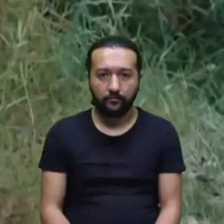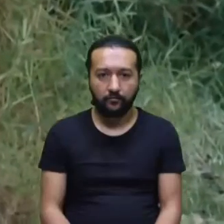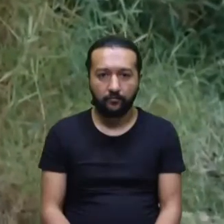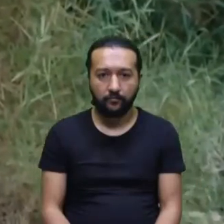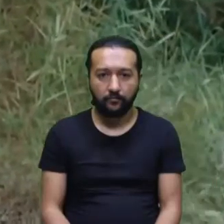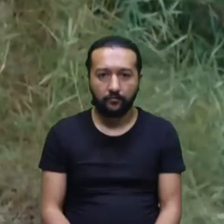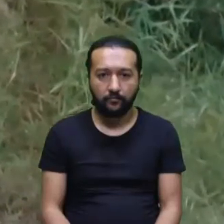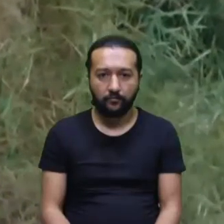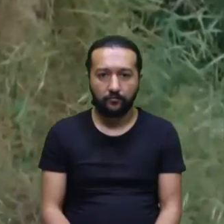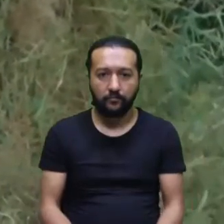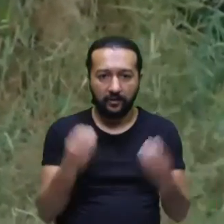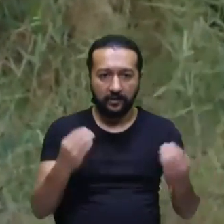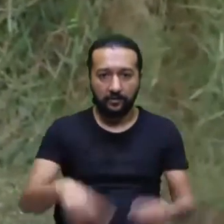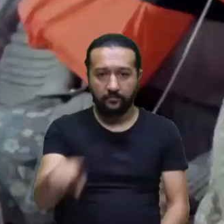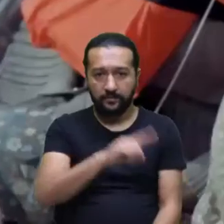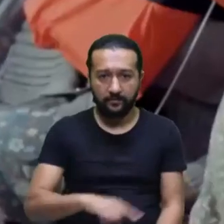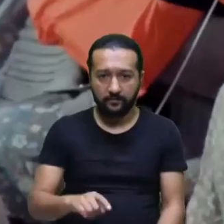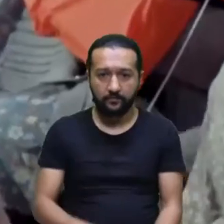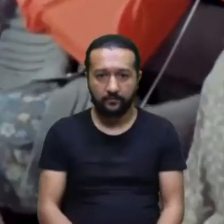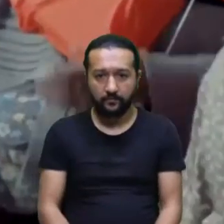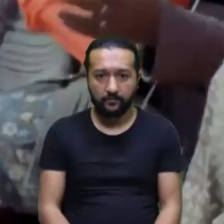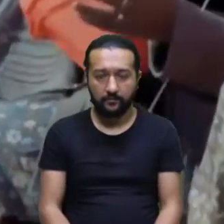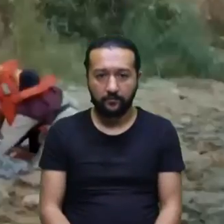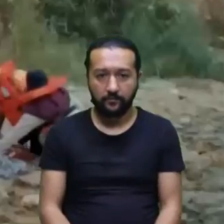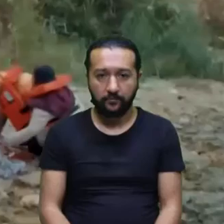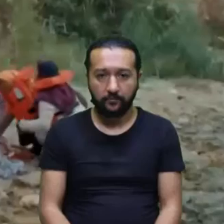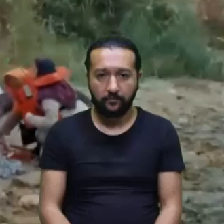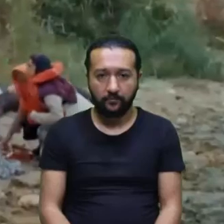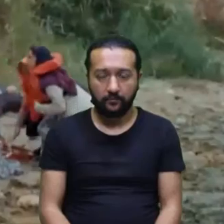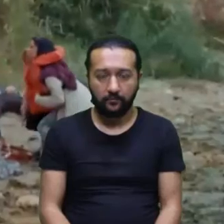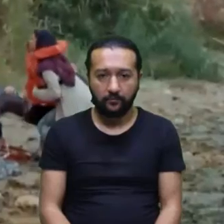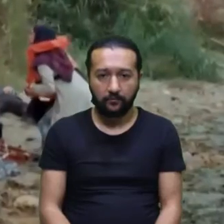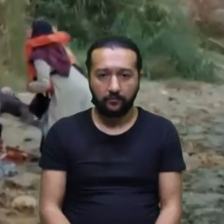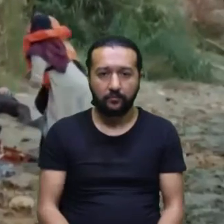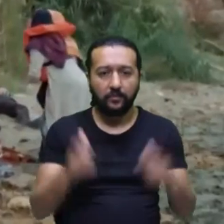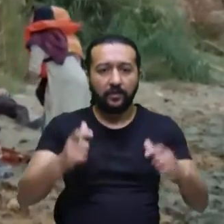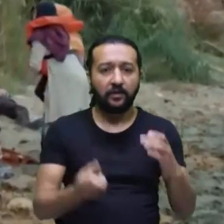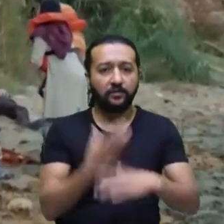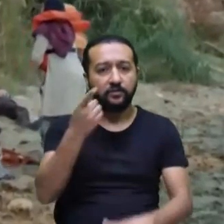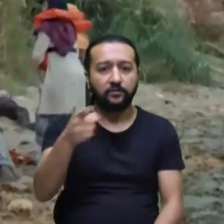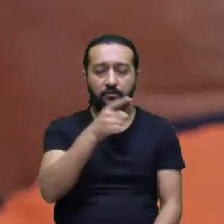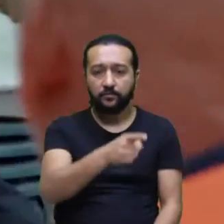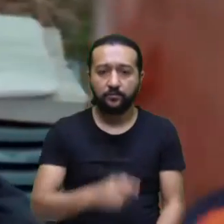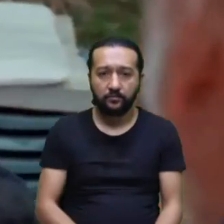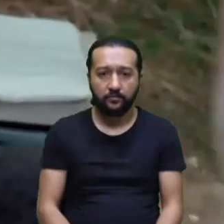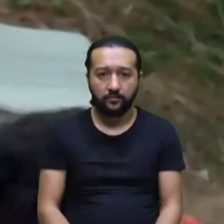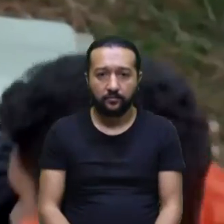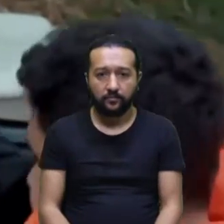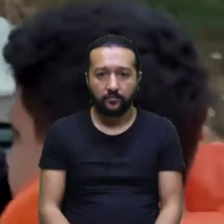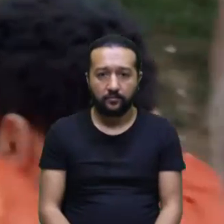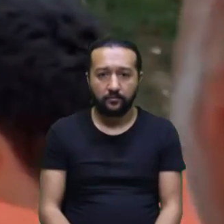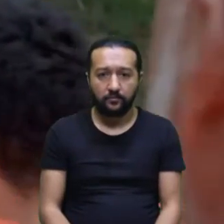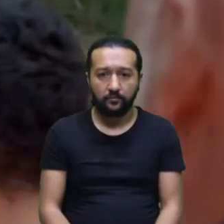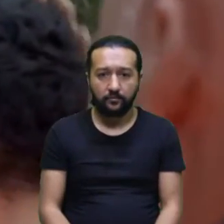döndü. İyi misiniz? Kalkıyorlar. Nereden çıktınız siz? Polat silahını